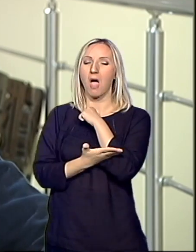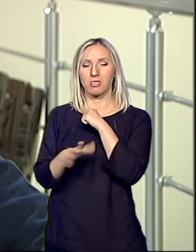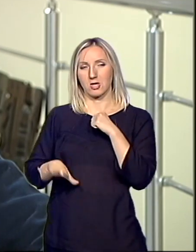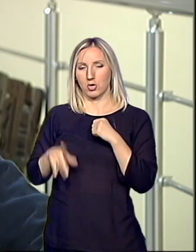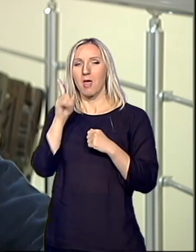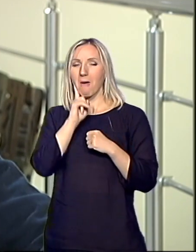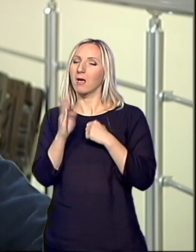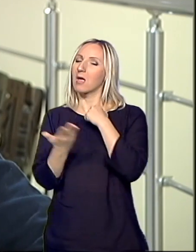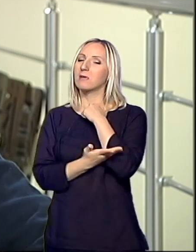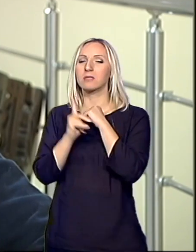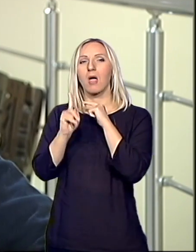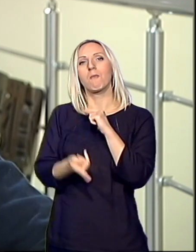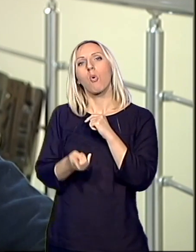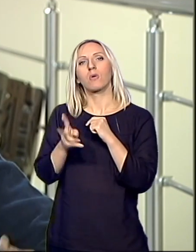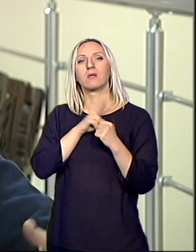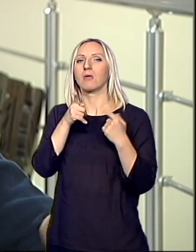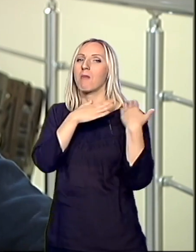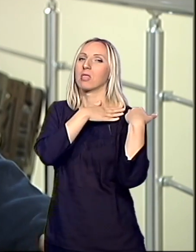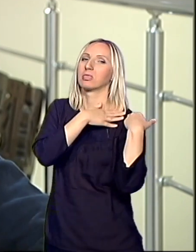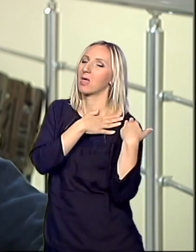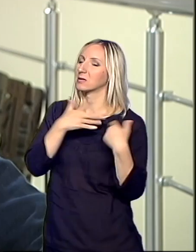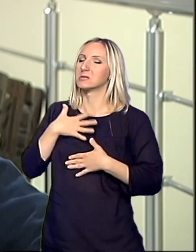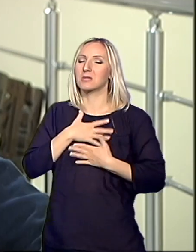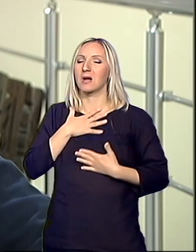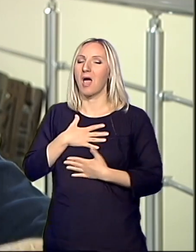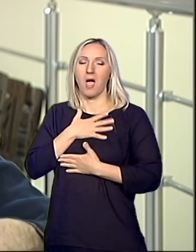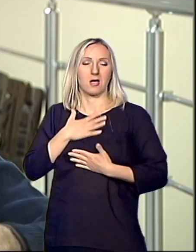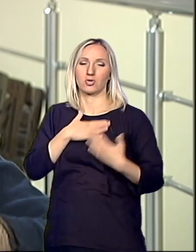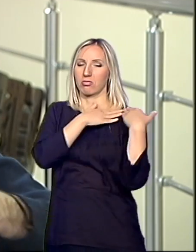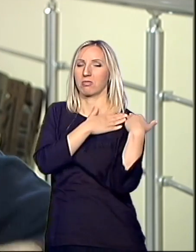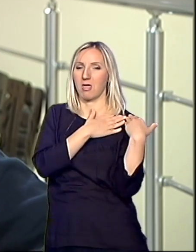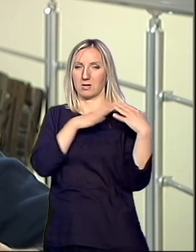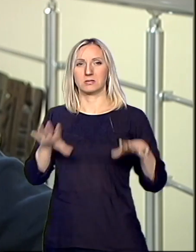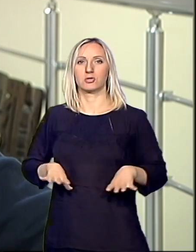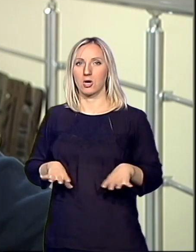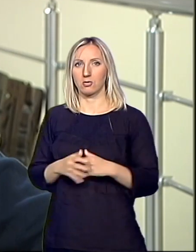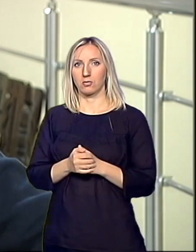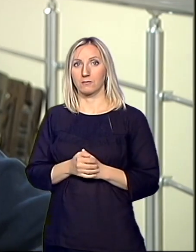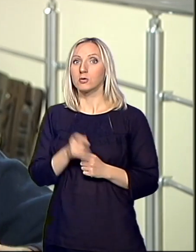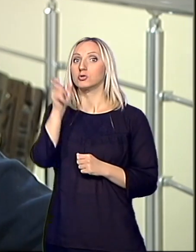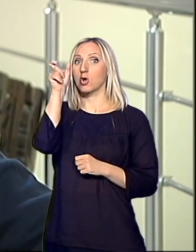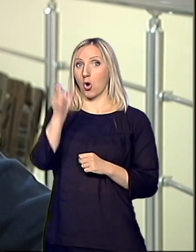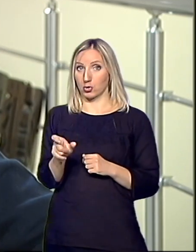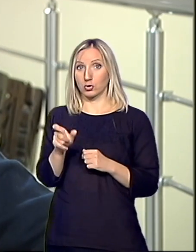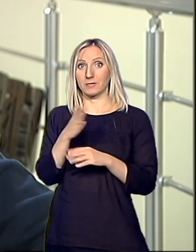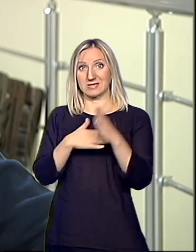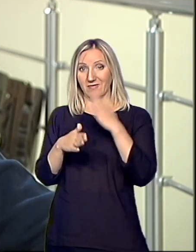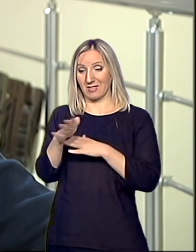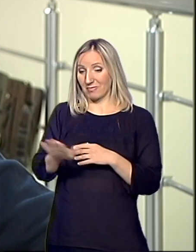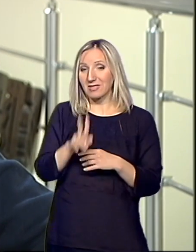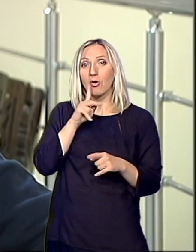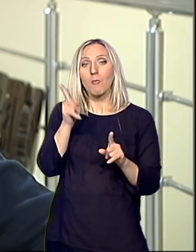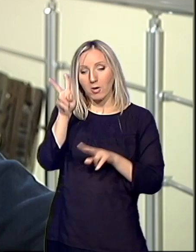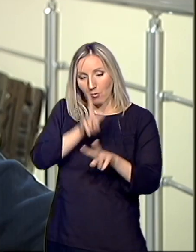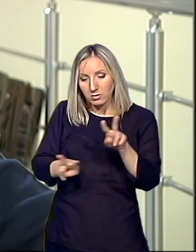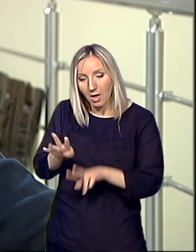majka, mora da nosi taj krst, kakav užasan krst za jednu ženu. Dakle, osoba sa invaliditetom u porodici, dete koje morate da